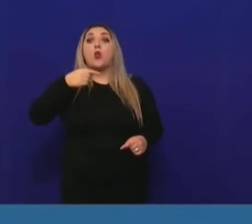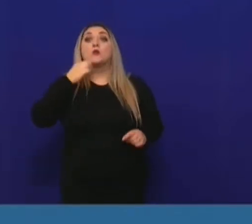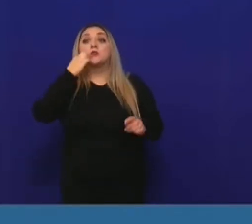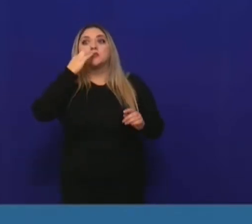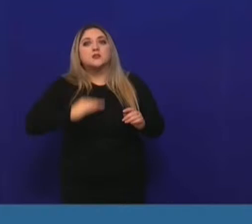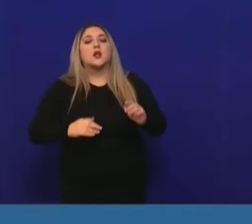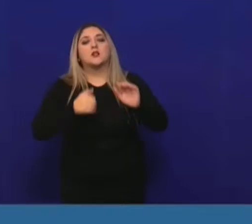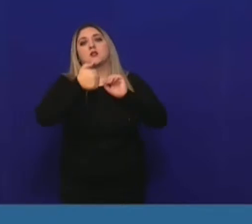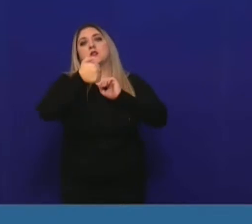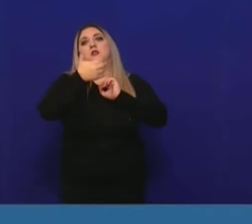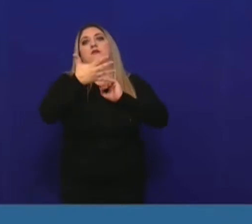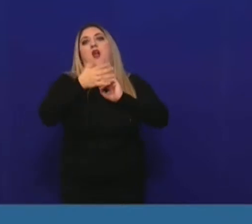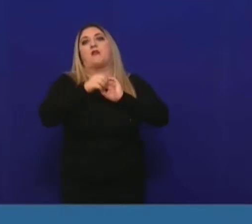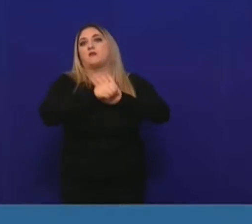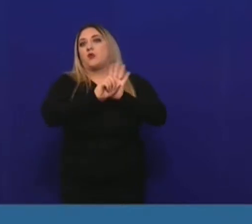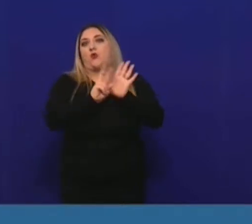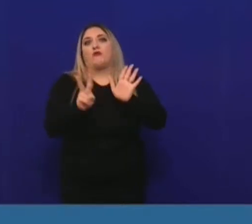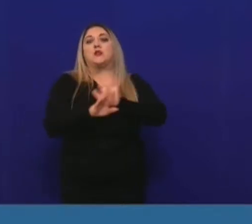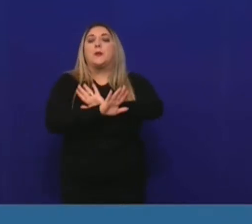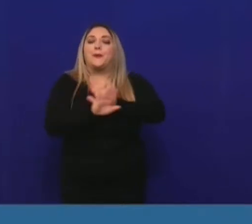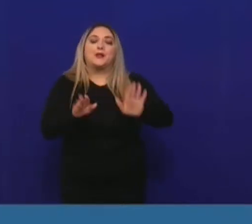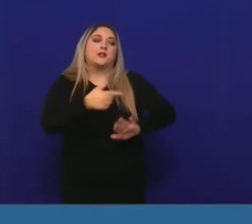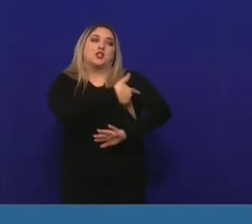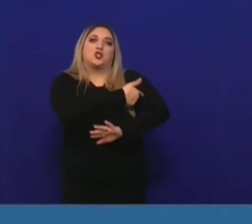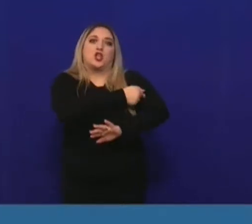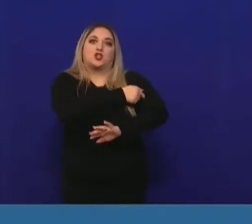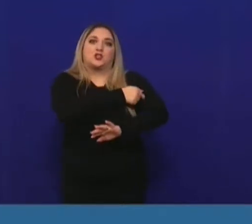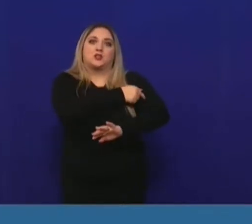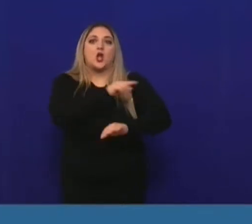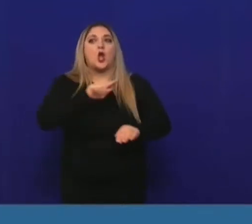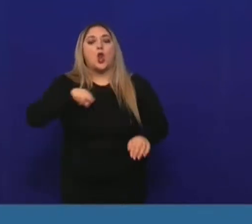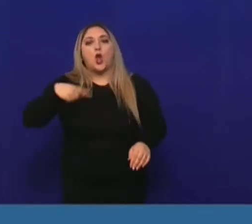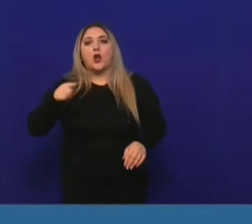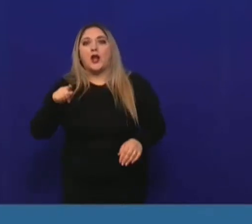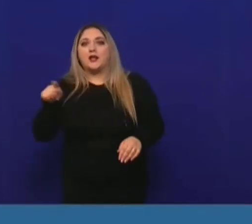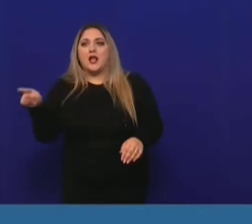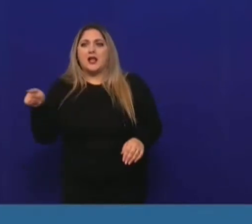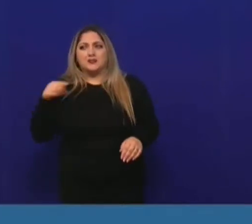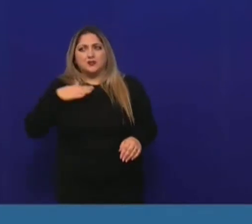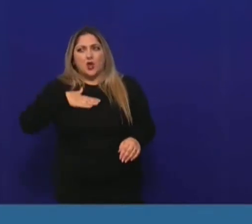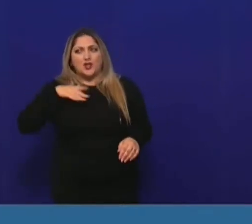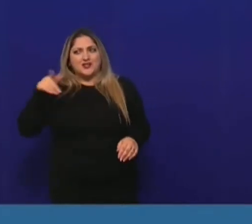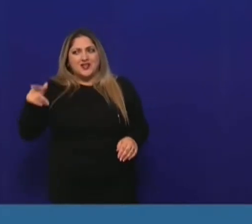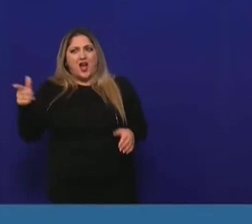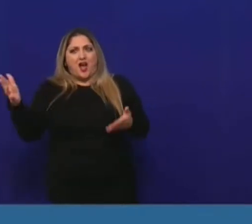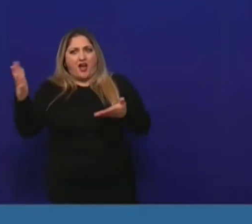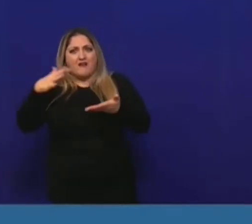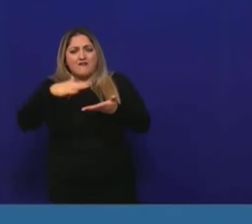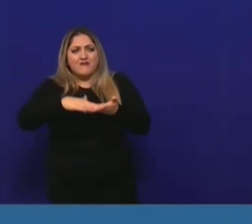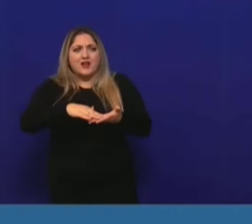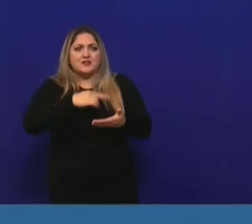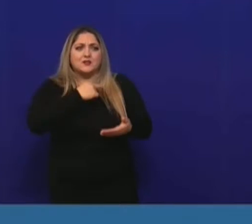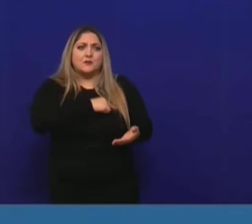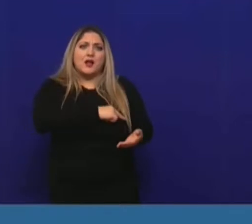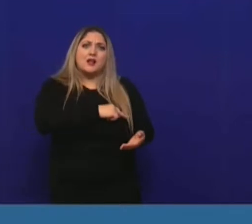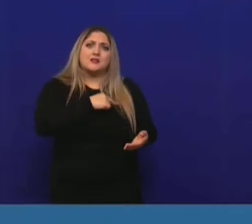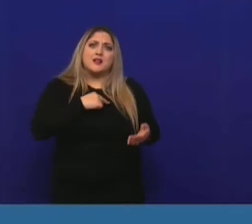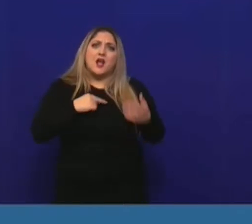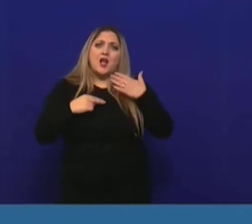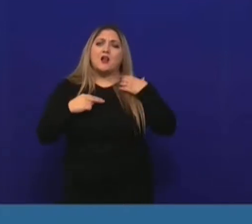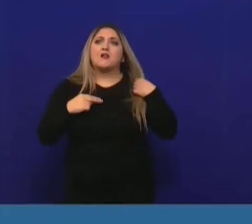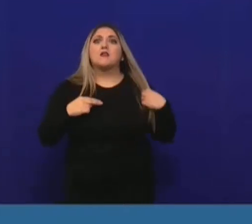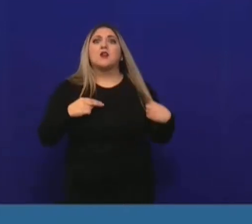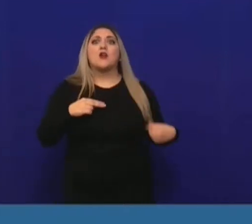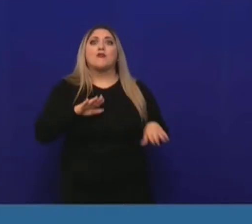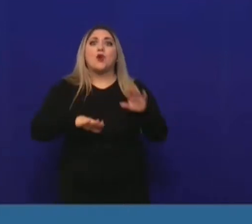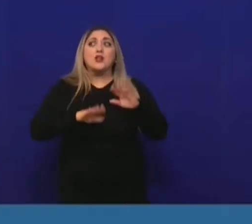tista' taffettwa il-programm ta' vaċċinazzjoni li għaddej bħalissa f'pajjiżna forsi jkun hemm min jibda jħossu aktar xettiku